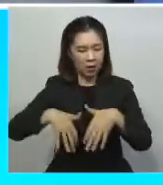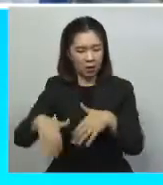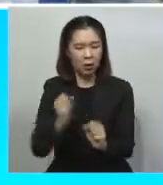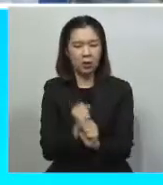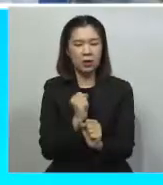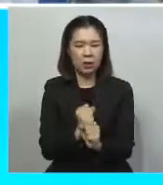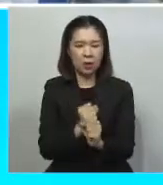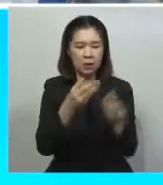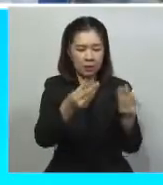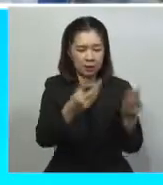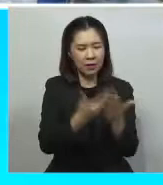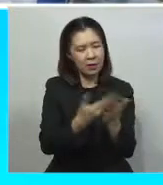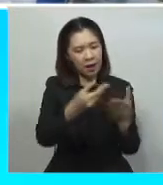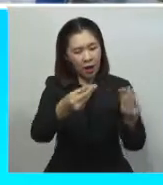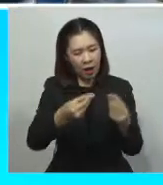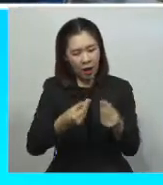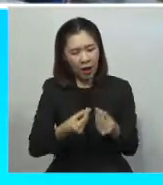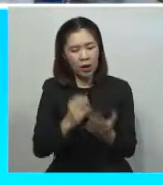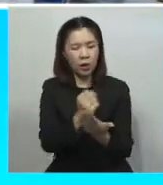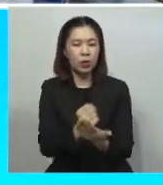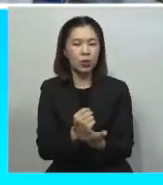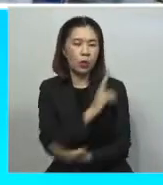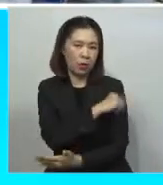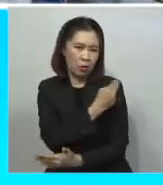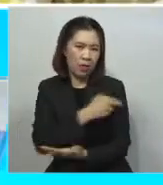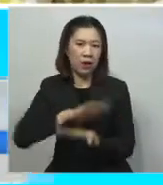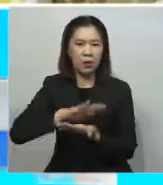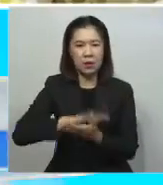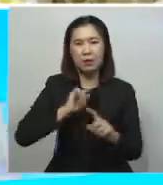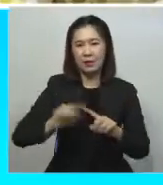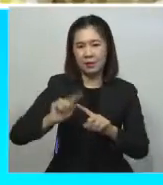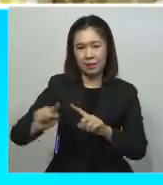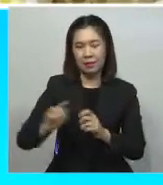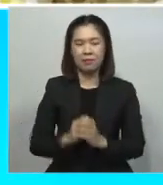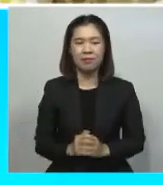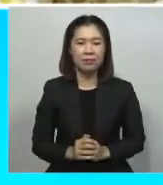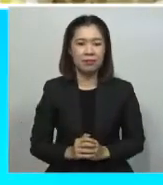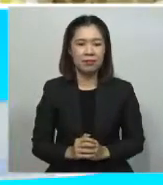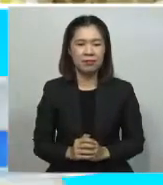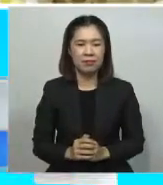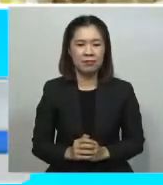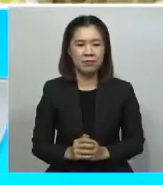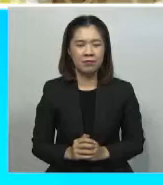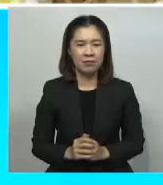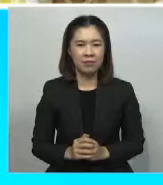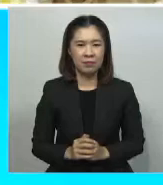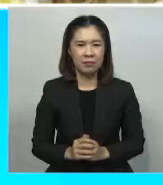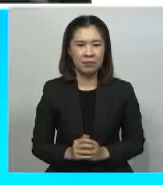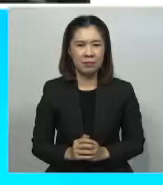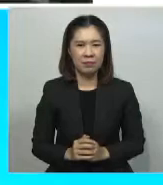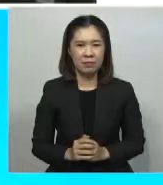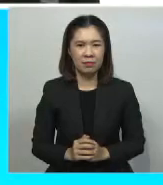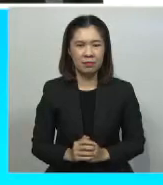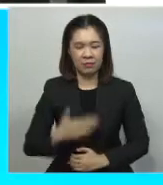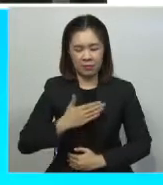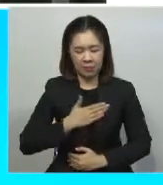คเงินโรงพยาบาลหรือโรงเรียน ครับตั้งใจมาเลยครับข้างที่ทำบุญข้าง